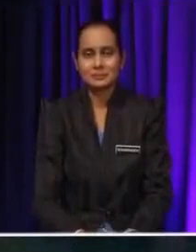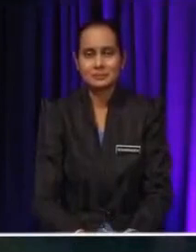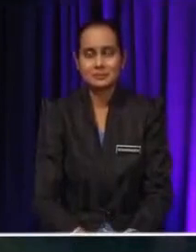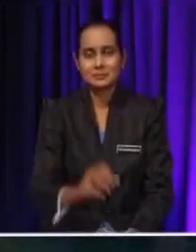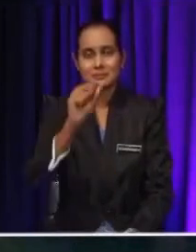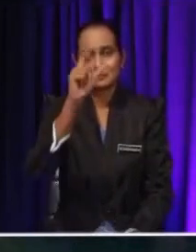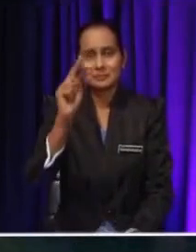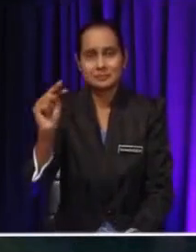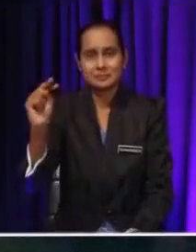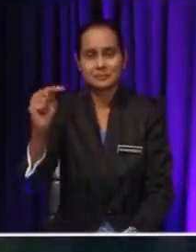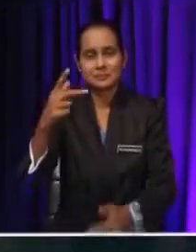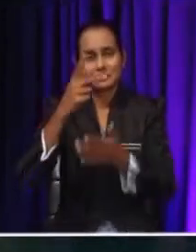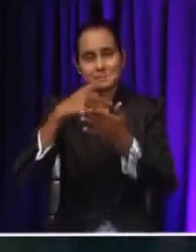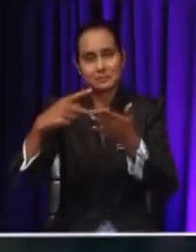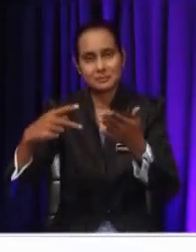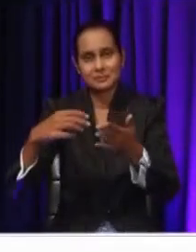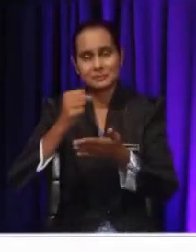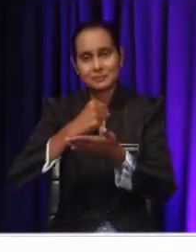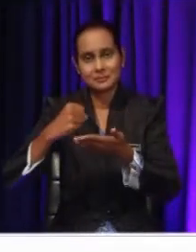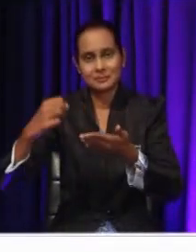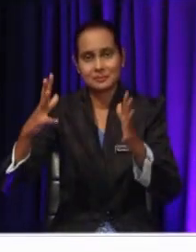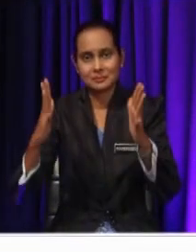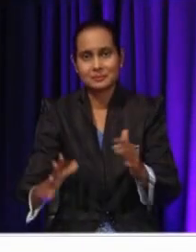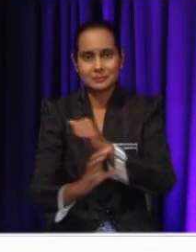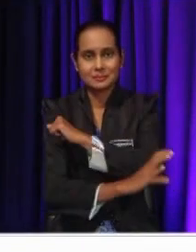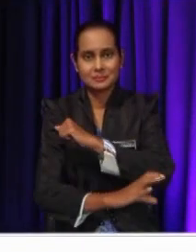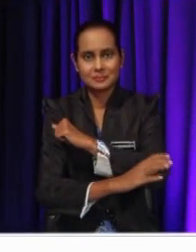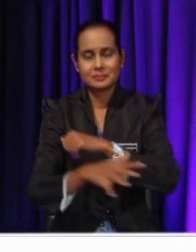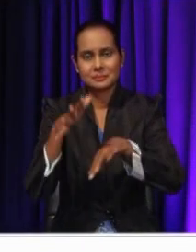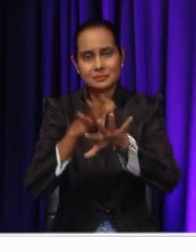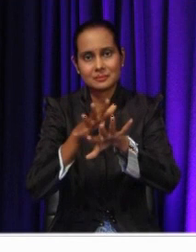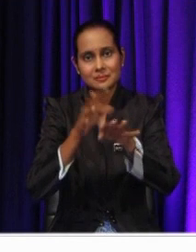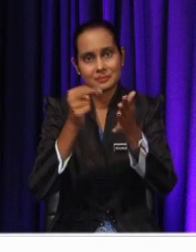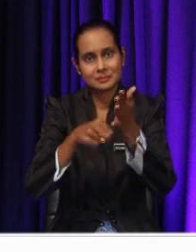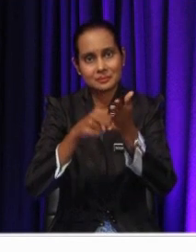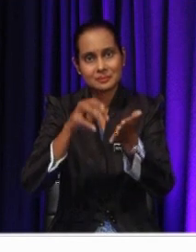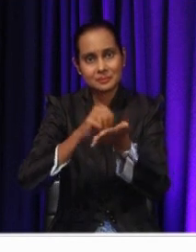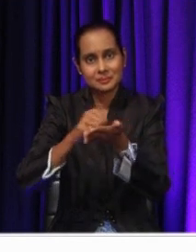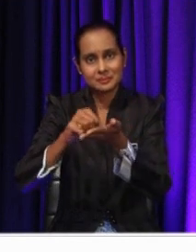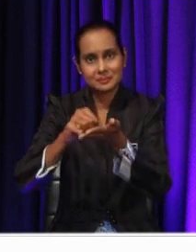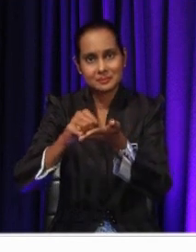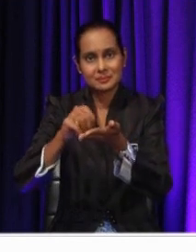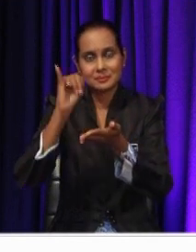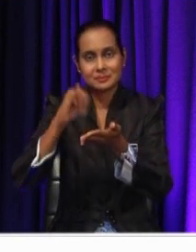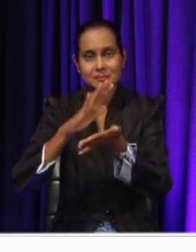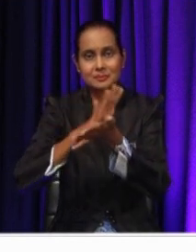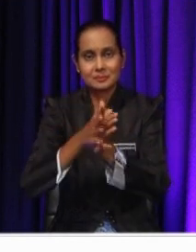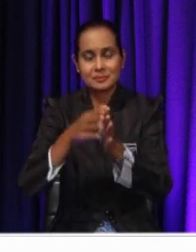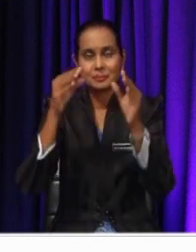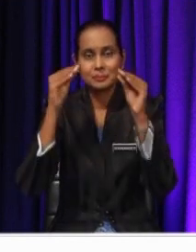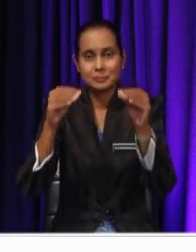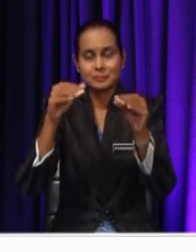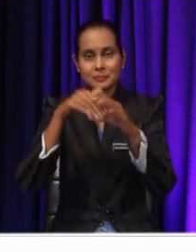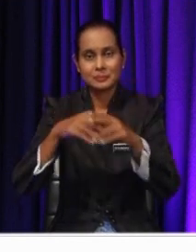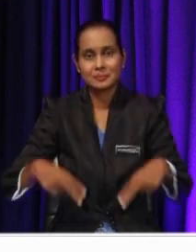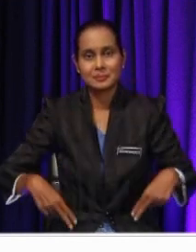karya sastrawan negara banyak memaparkan nilai-nilai murni yang boleh dijadikan pengajaran dalam kehidupan sehari-hari